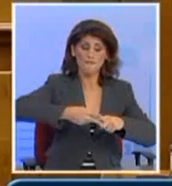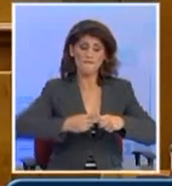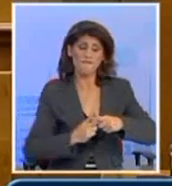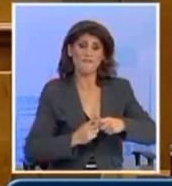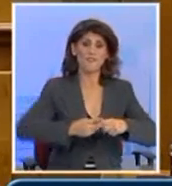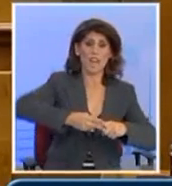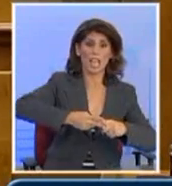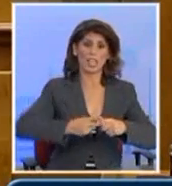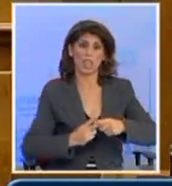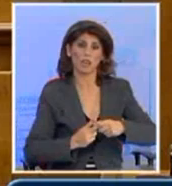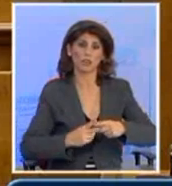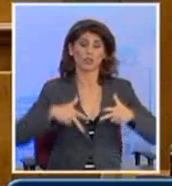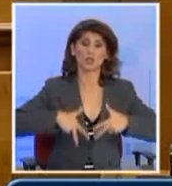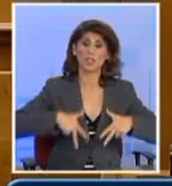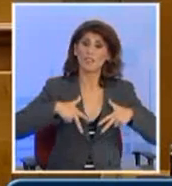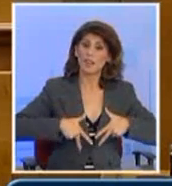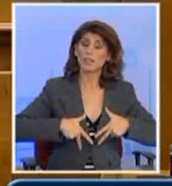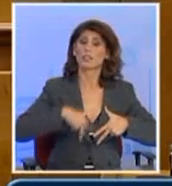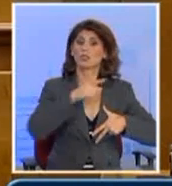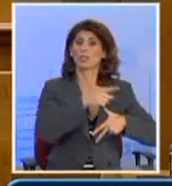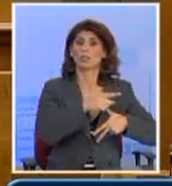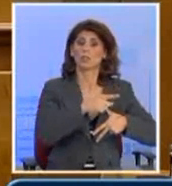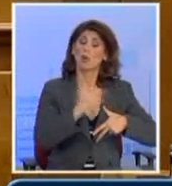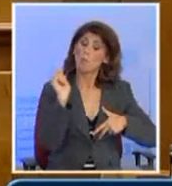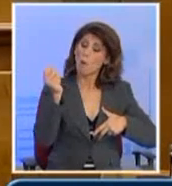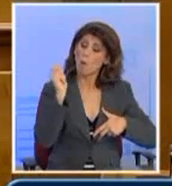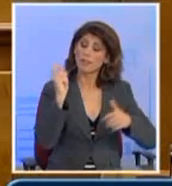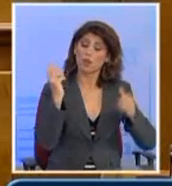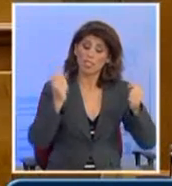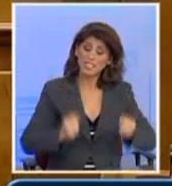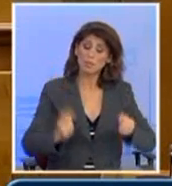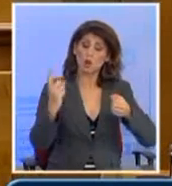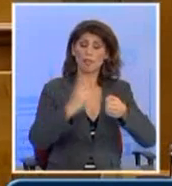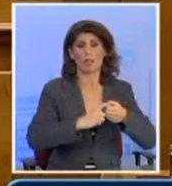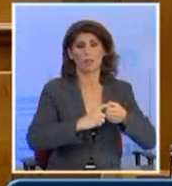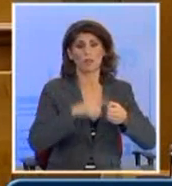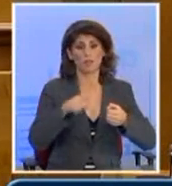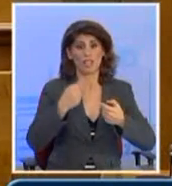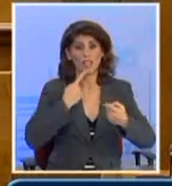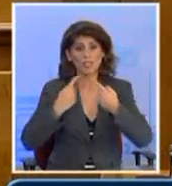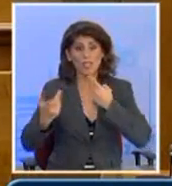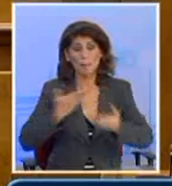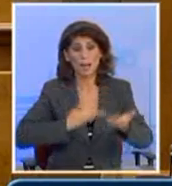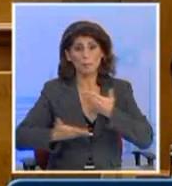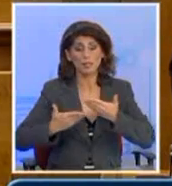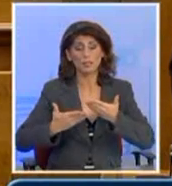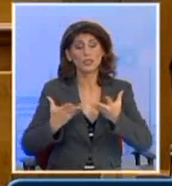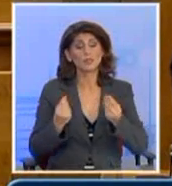της Ευρωζώνης, των θεσμικών πολιτικών μας εταίρων. Αυτή η διαπραγμάτευση διαρκεί επί